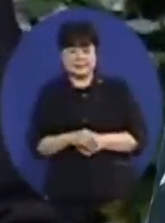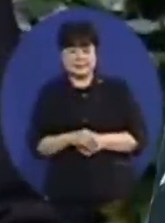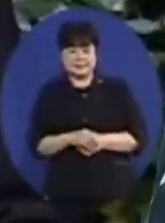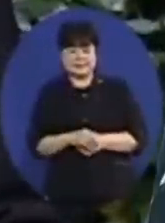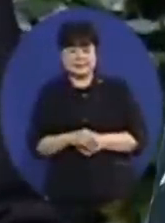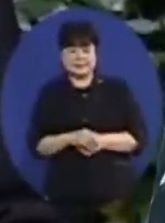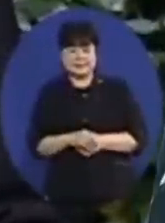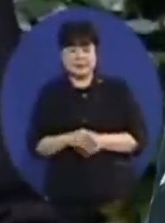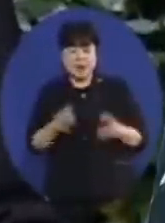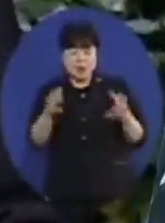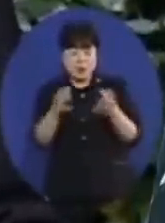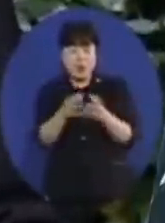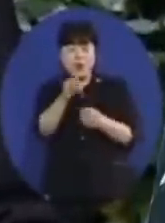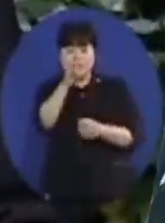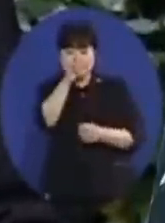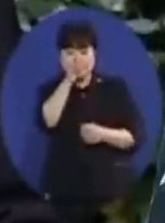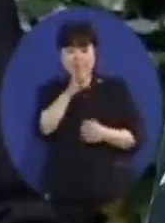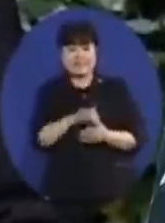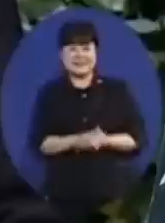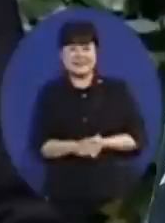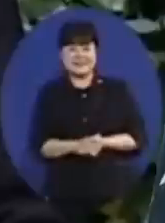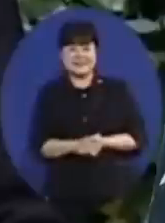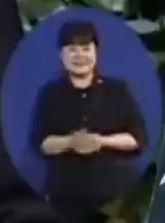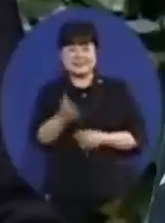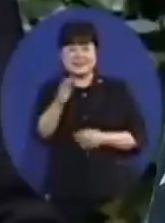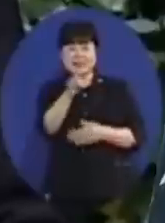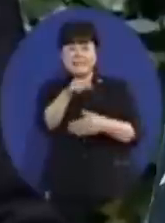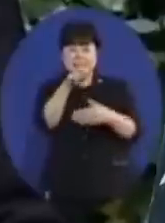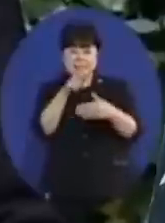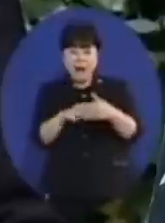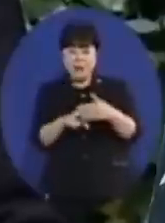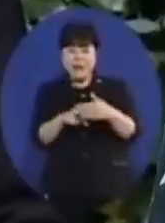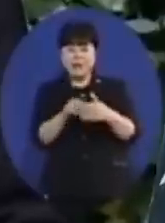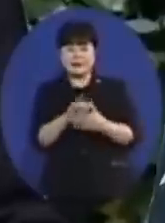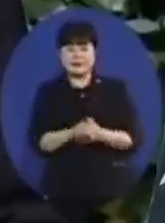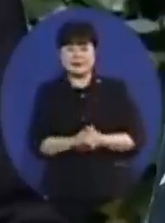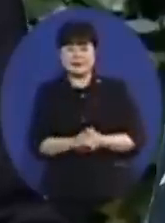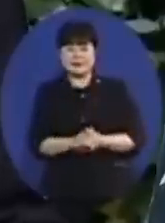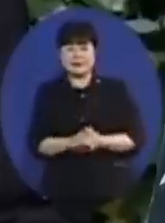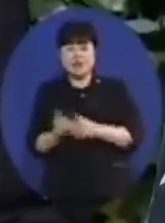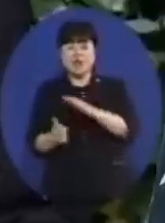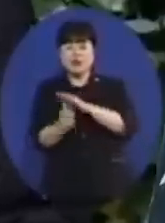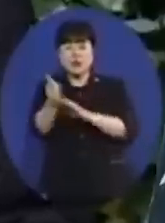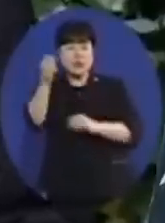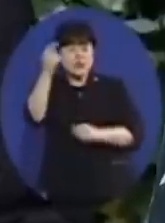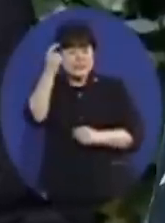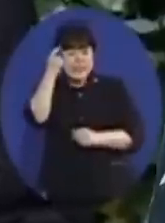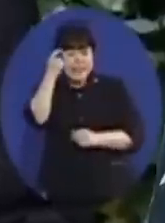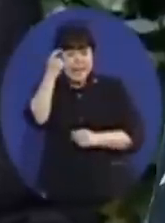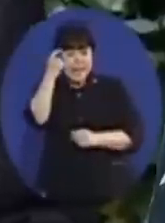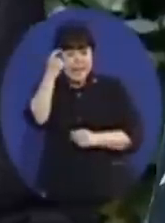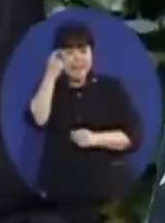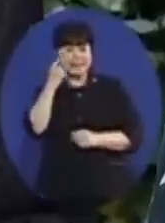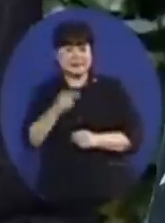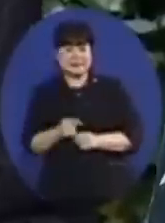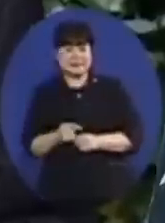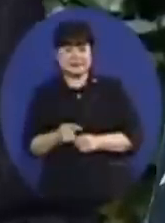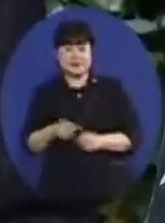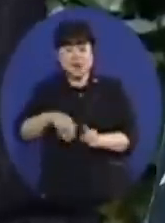무리 지어 있습니다 그런데 그 마음에 있는 소원과 생각이 우리